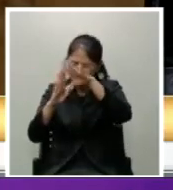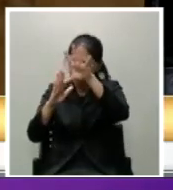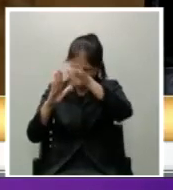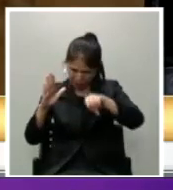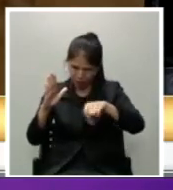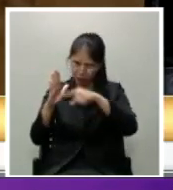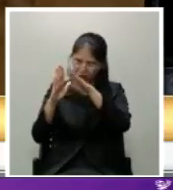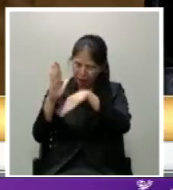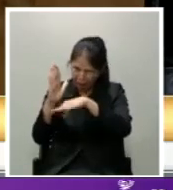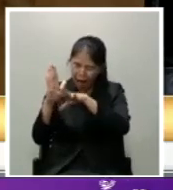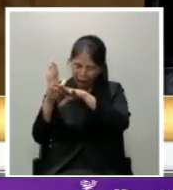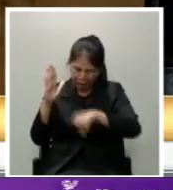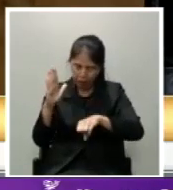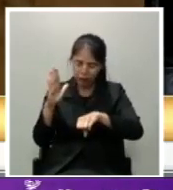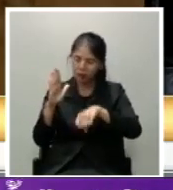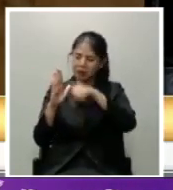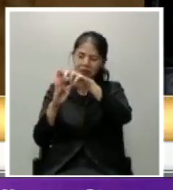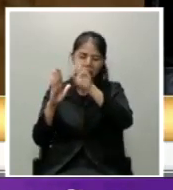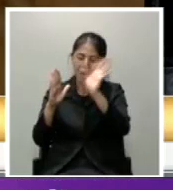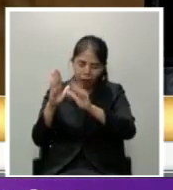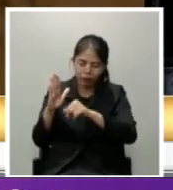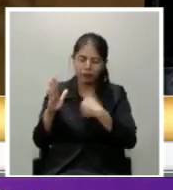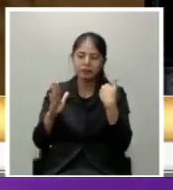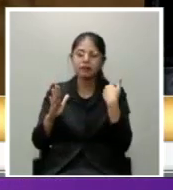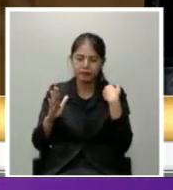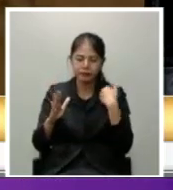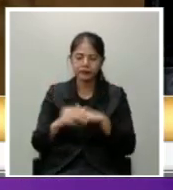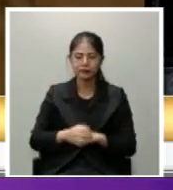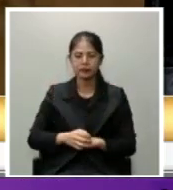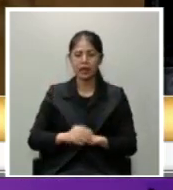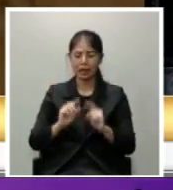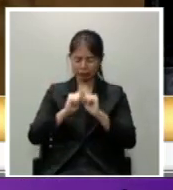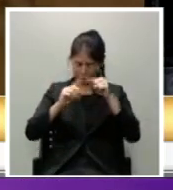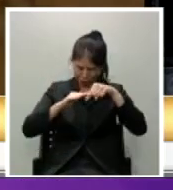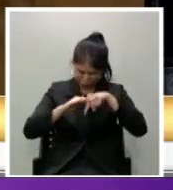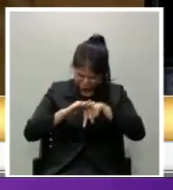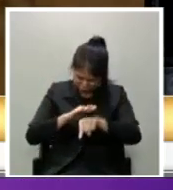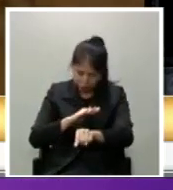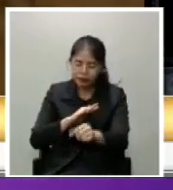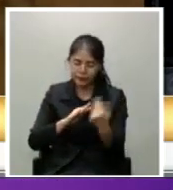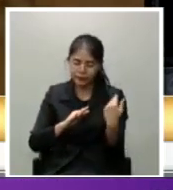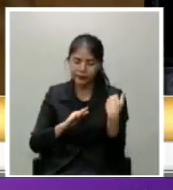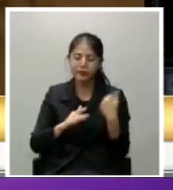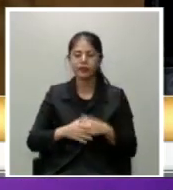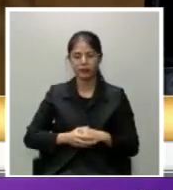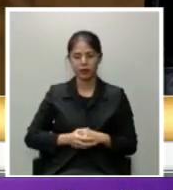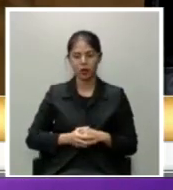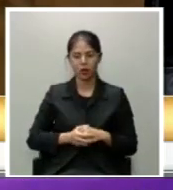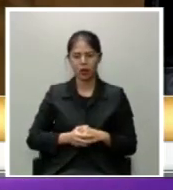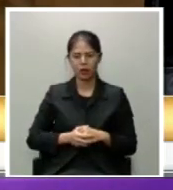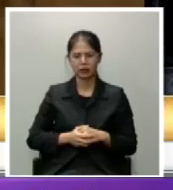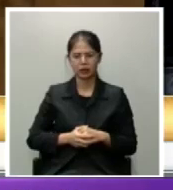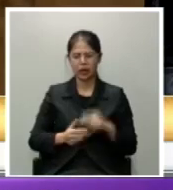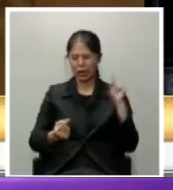างเรื่องเอาแต่ท่อนล่างมาไม่เอาท่อนบนมาแต่ก็ลึกอยู่ดีที่ลึกยิ่งกว่า